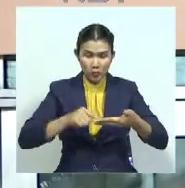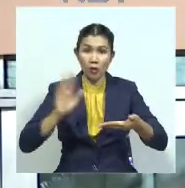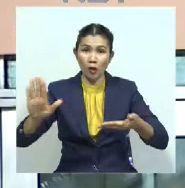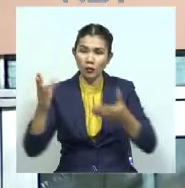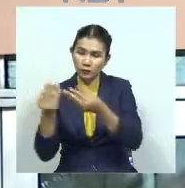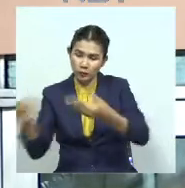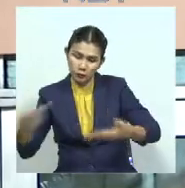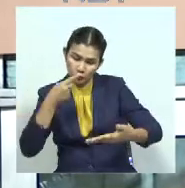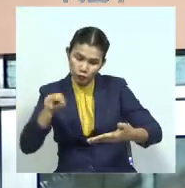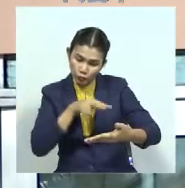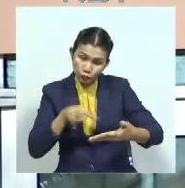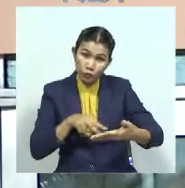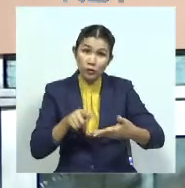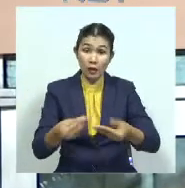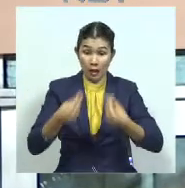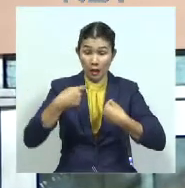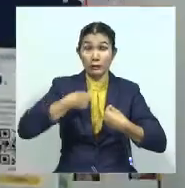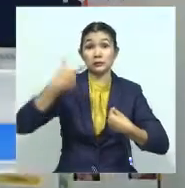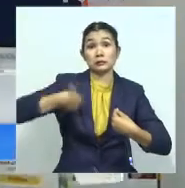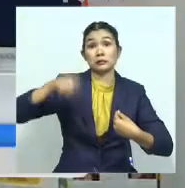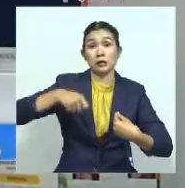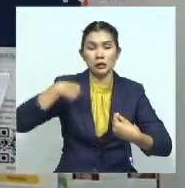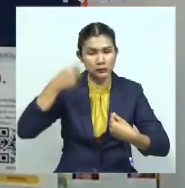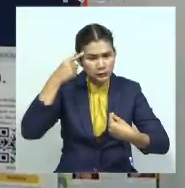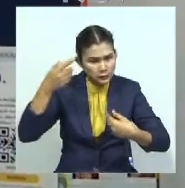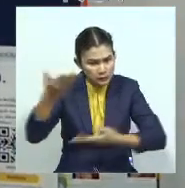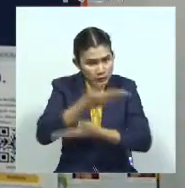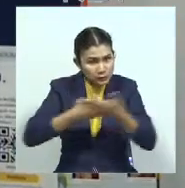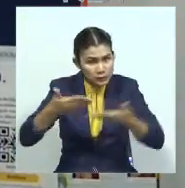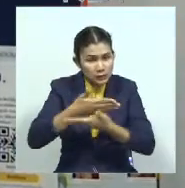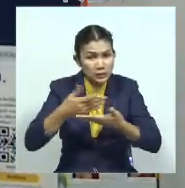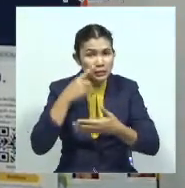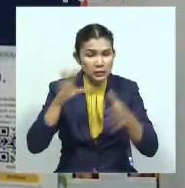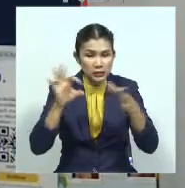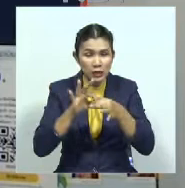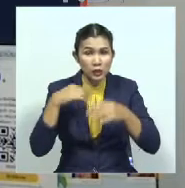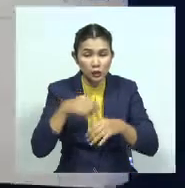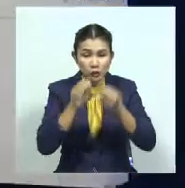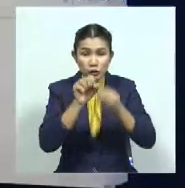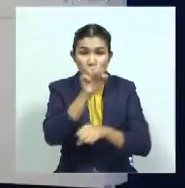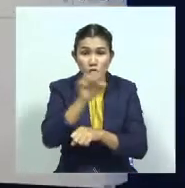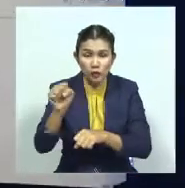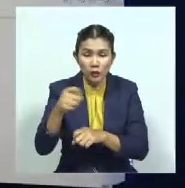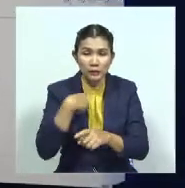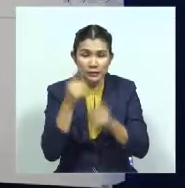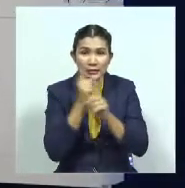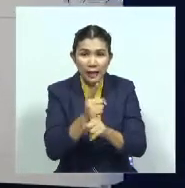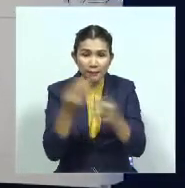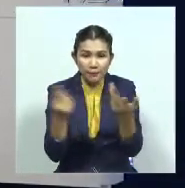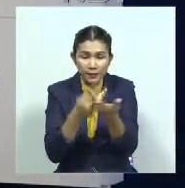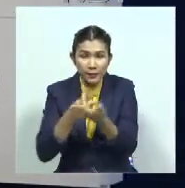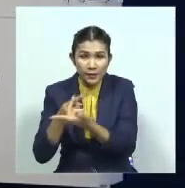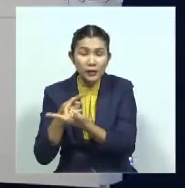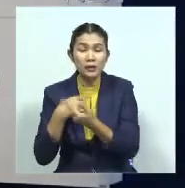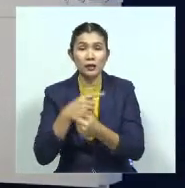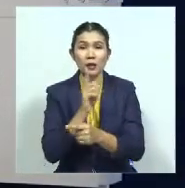ผ่นดินขอให้ศาลรัฐธรรมนูญพิจารณาวินิจฉัยกรณีการคิดคำนวณส.ส.แบบบัญชีรายชื่อตามพระราชบัญญัติประ